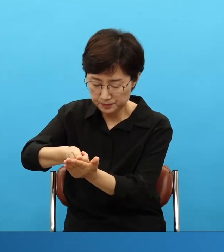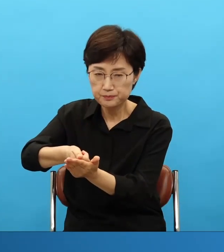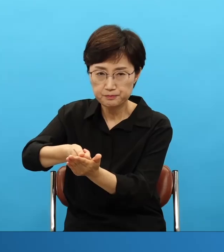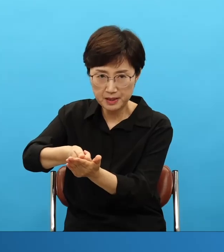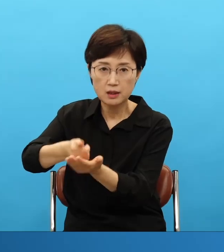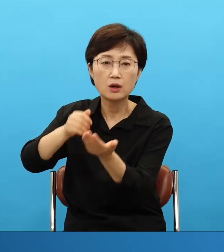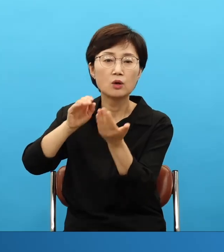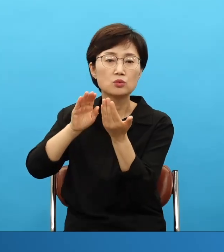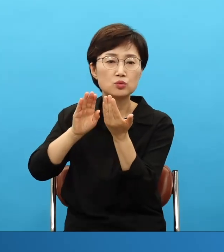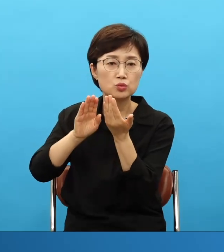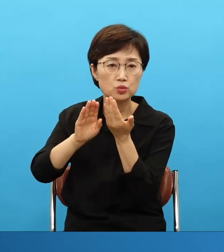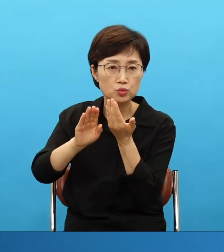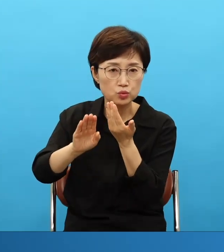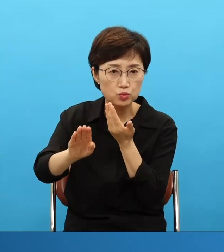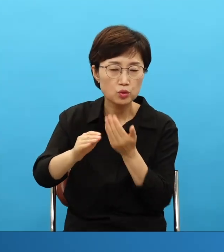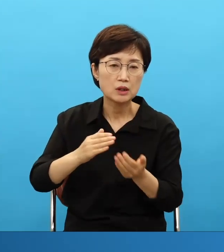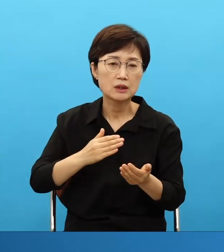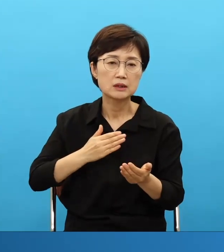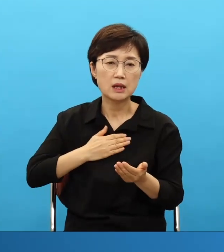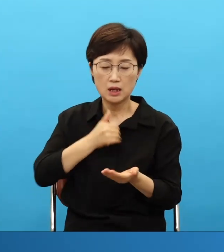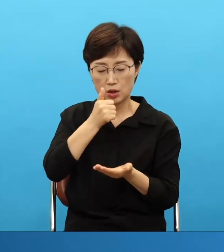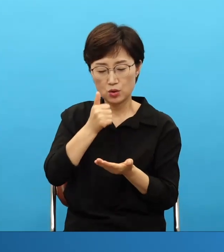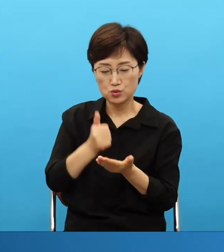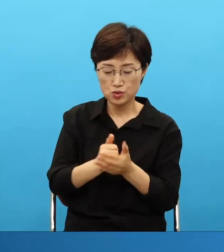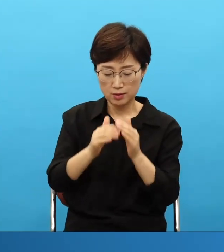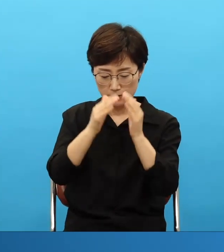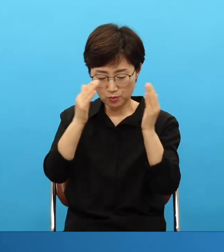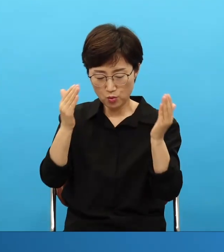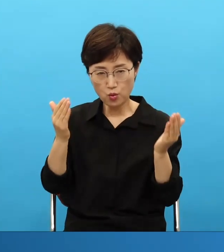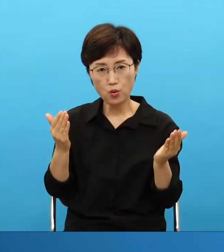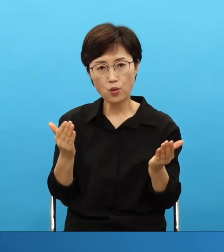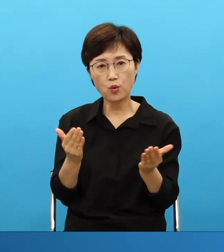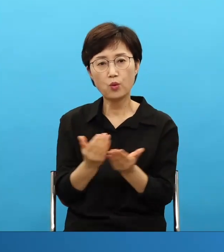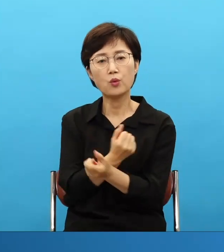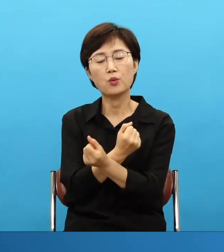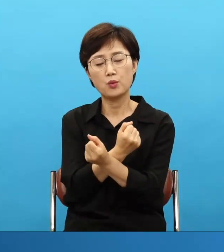들리 내 모든 주